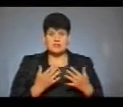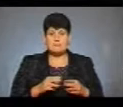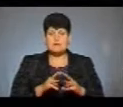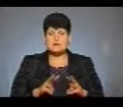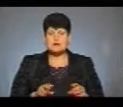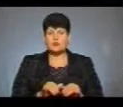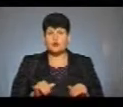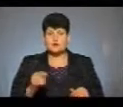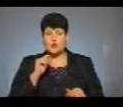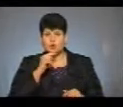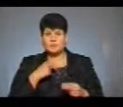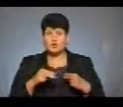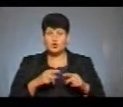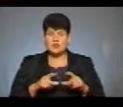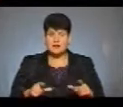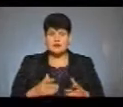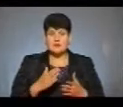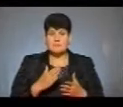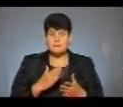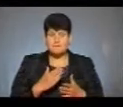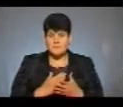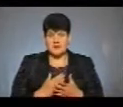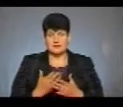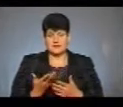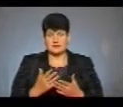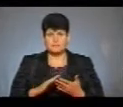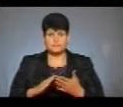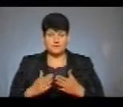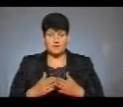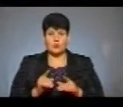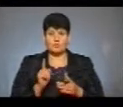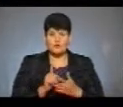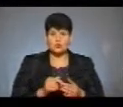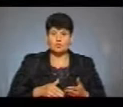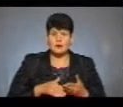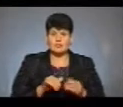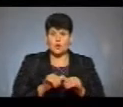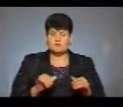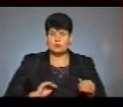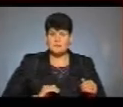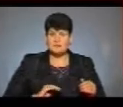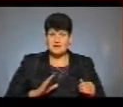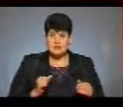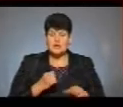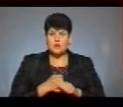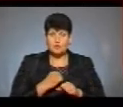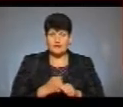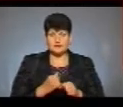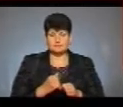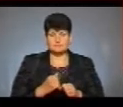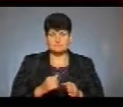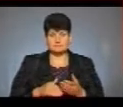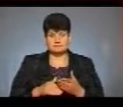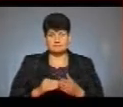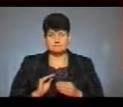розвитку економіки, торгівлі, воно має певні регуляторні функції, воно повинно сприяти розвитку підприємництва і робити певні преференції. А